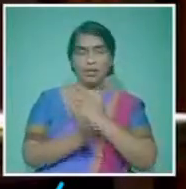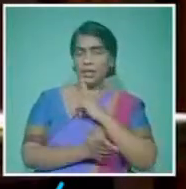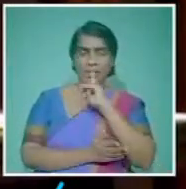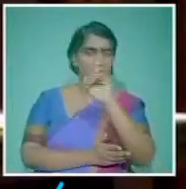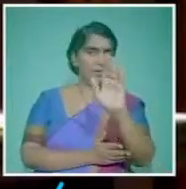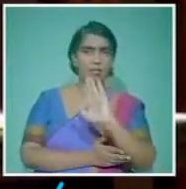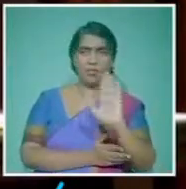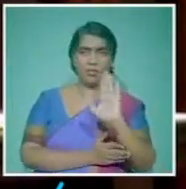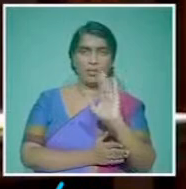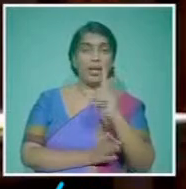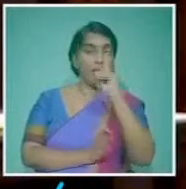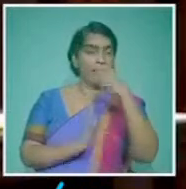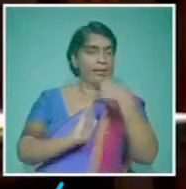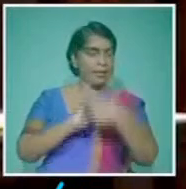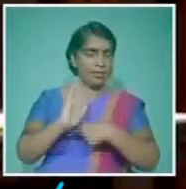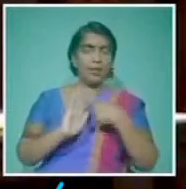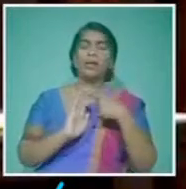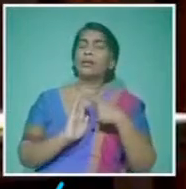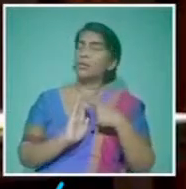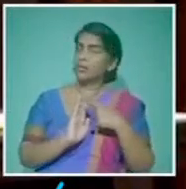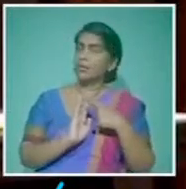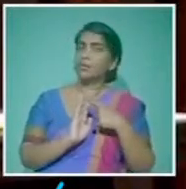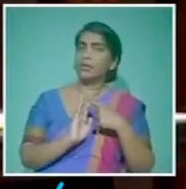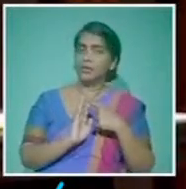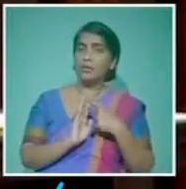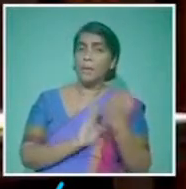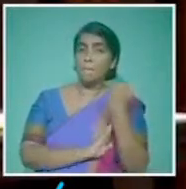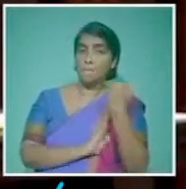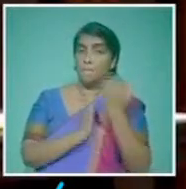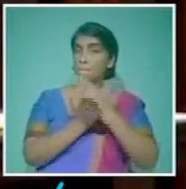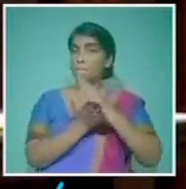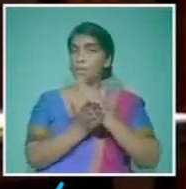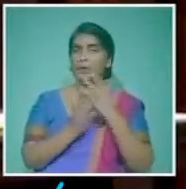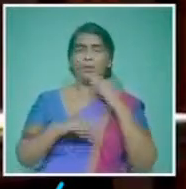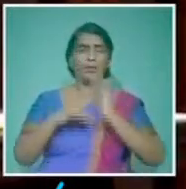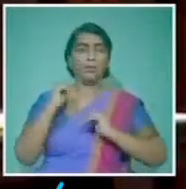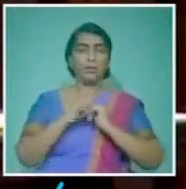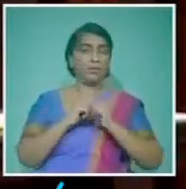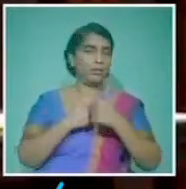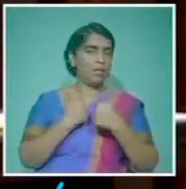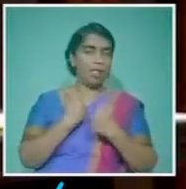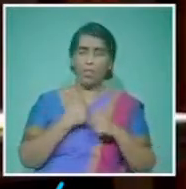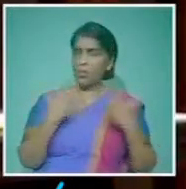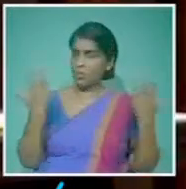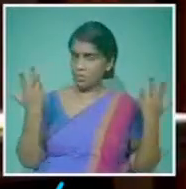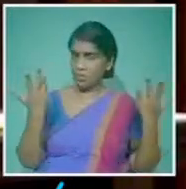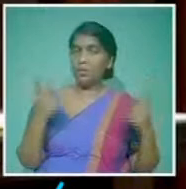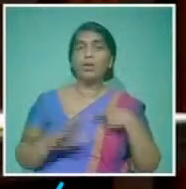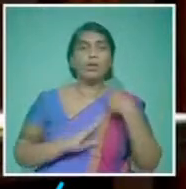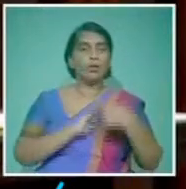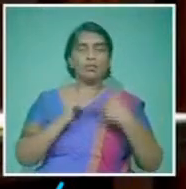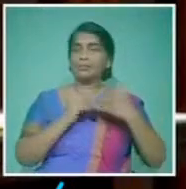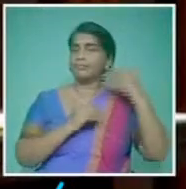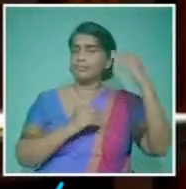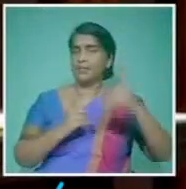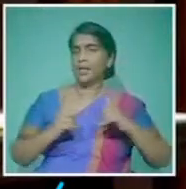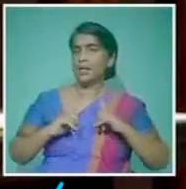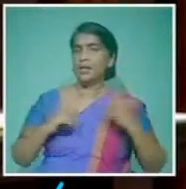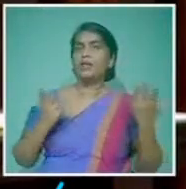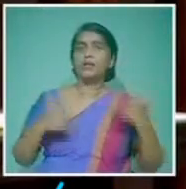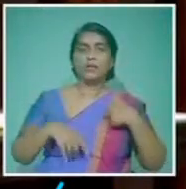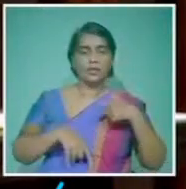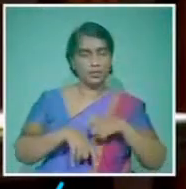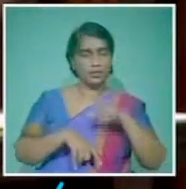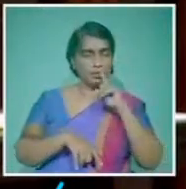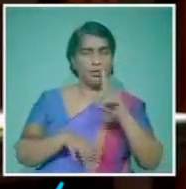කියන්නේ. එක රටක් තුල මේ බලය බෙදා ගැනීම ක්‍රමවේදයක් හැදුවේ නැත්තම් මේ රටේට ඉදිරි අනාගතයක් නැහැ කියන එක මේ